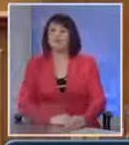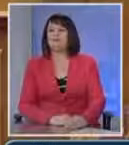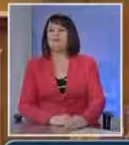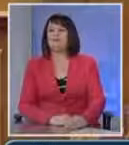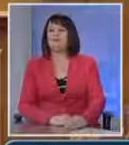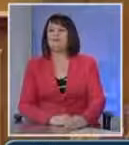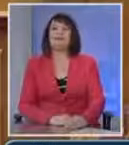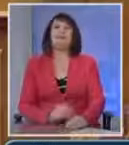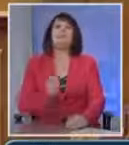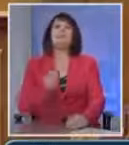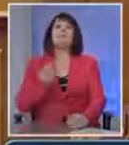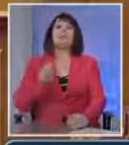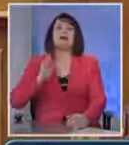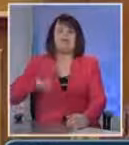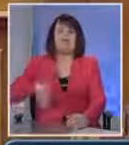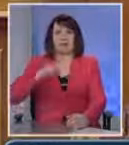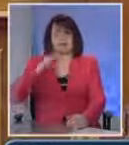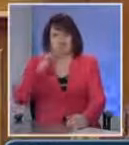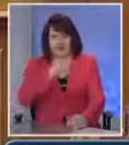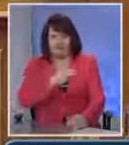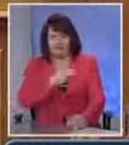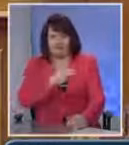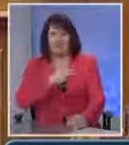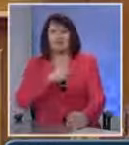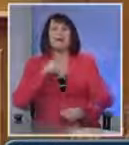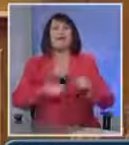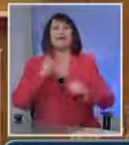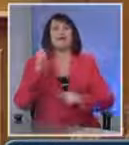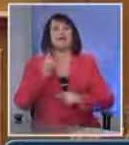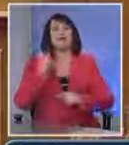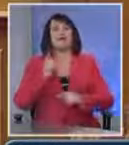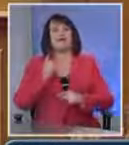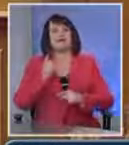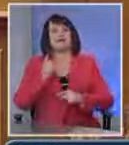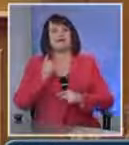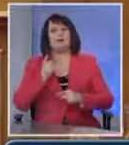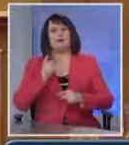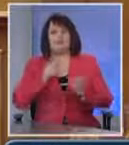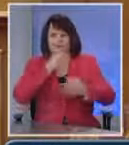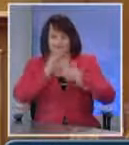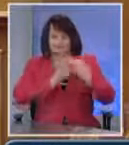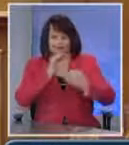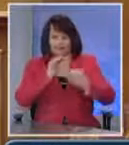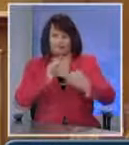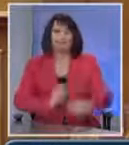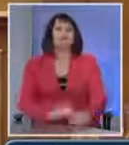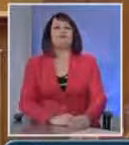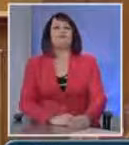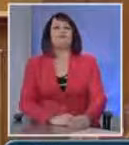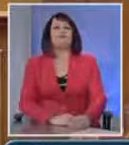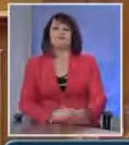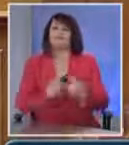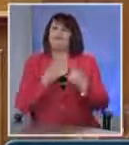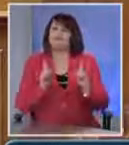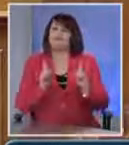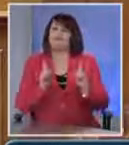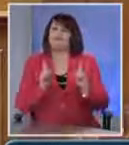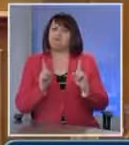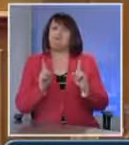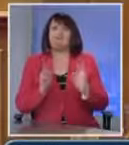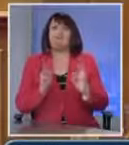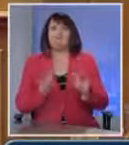μου επιτρέψετε όμως πριν την τελική απάντηση να κάνω μερικές παρατηρήσεις, μερικές επισημάνσεις. Είναι παράξενο πως